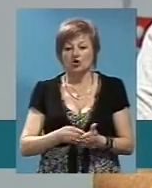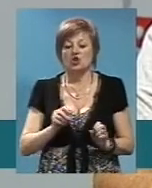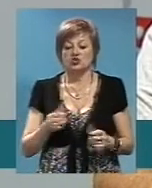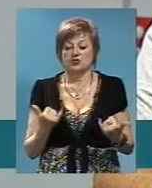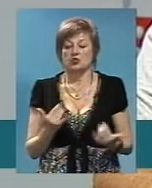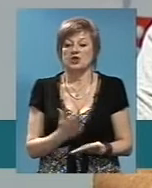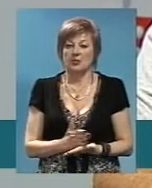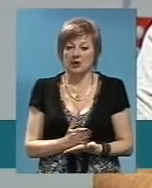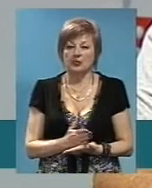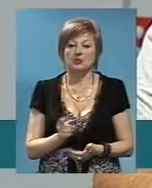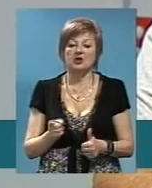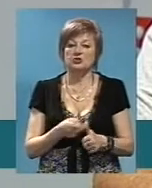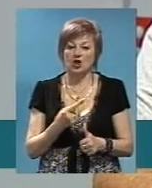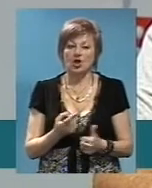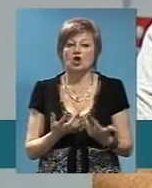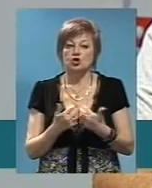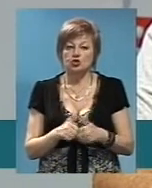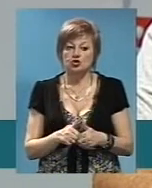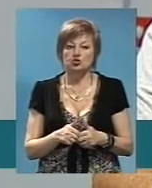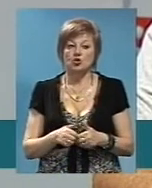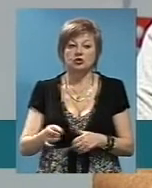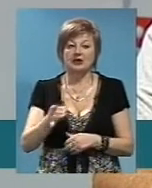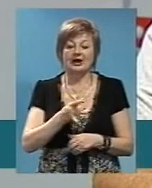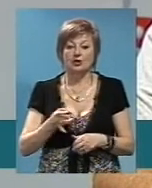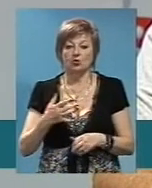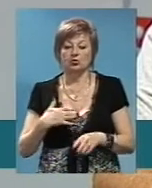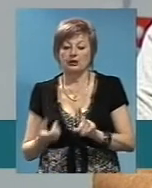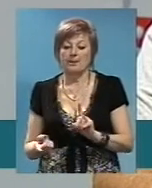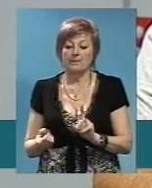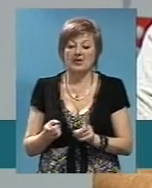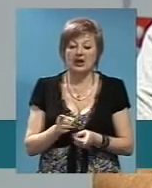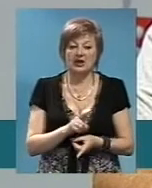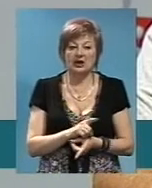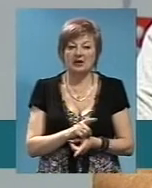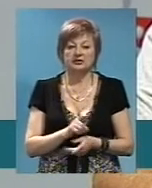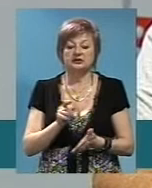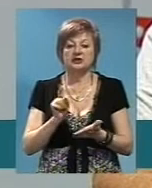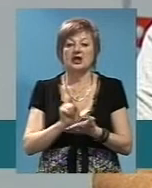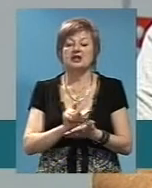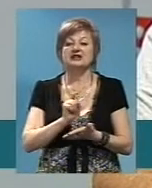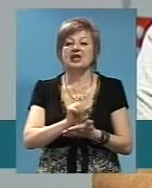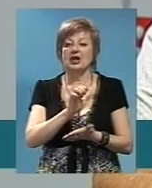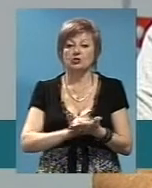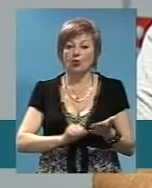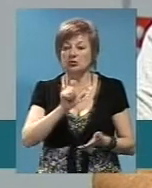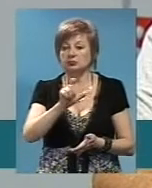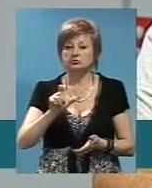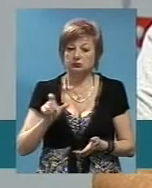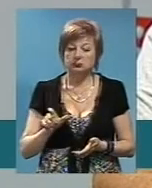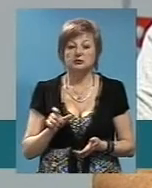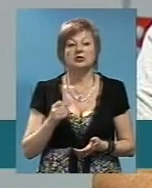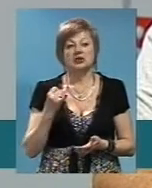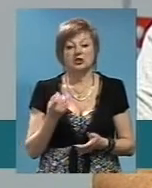сьогодні. В першу чергу, за рахунок того, що з районного бюджету нам перейде податок на доходи фізичних осіб та інші